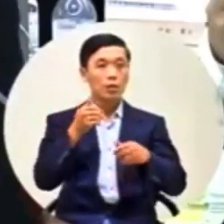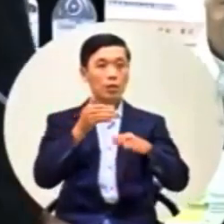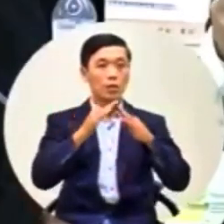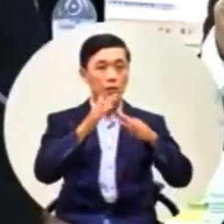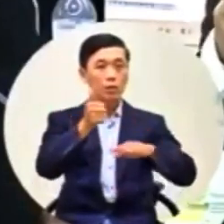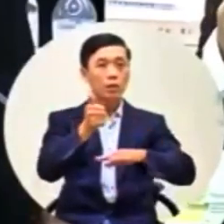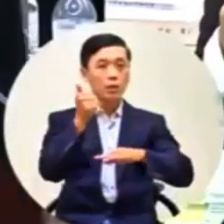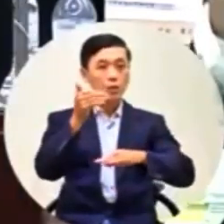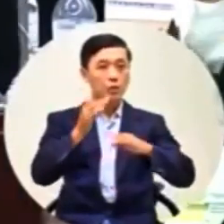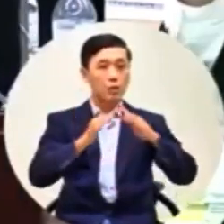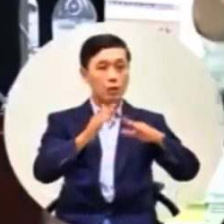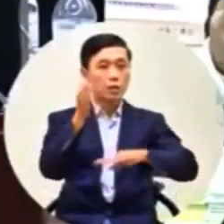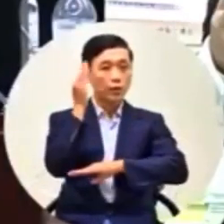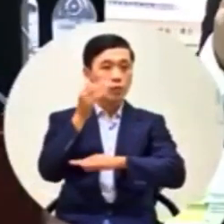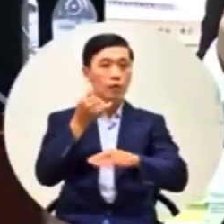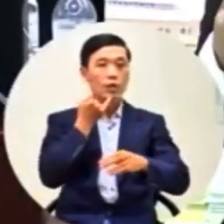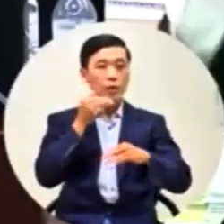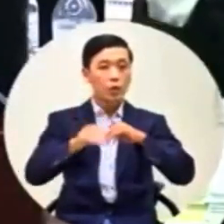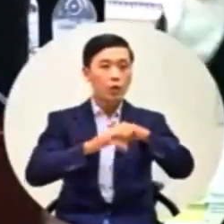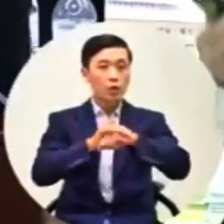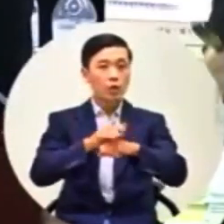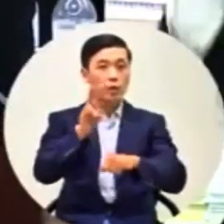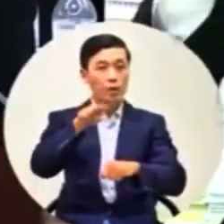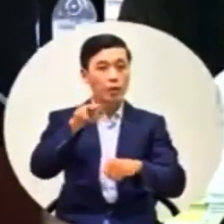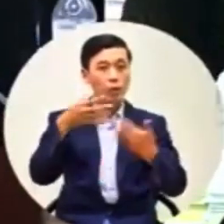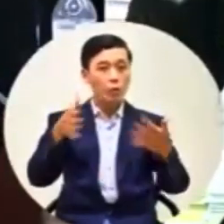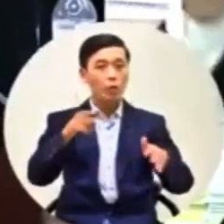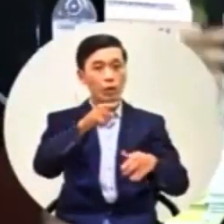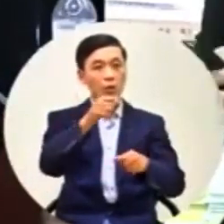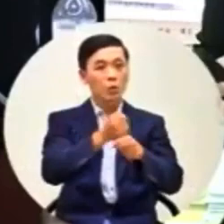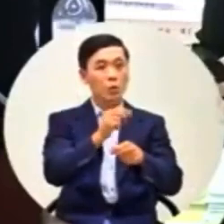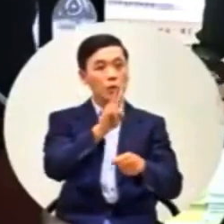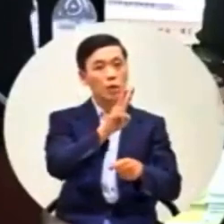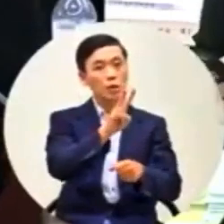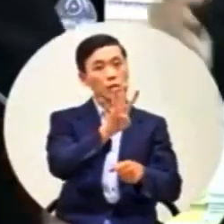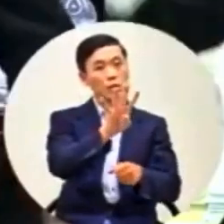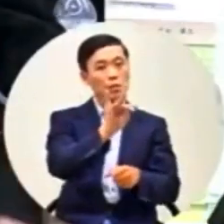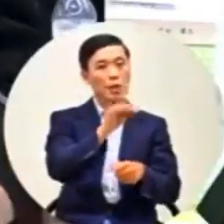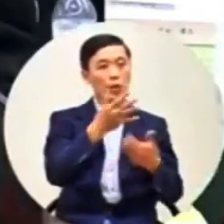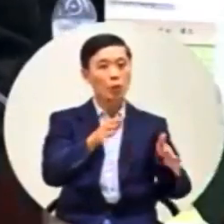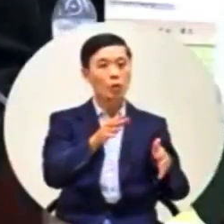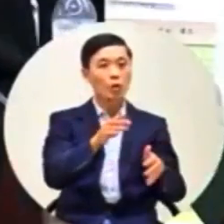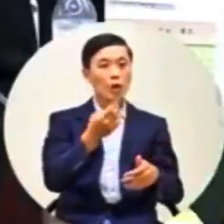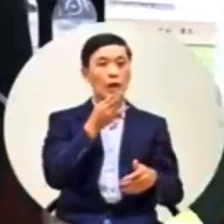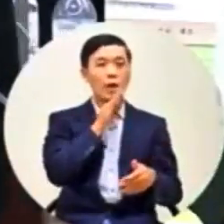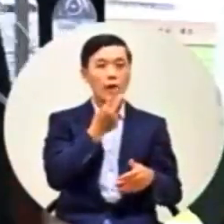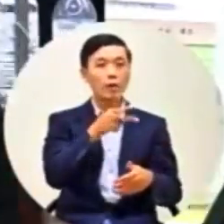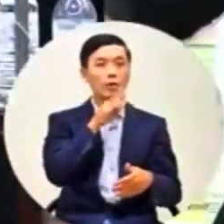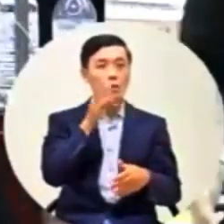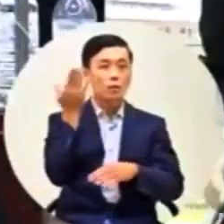到2000多，为什么你们只能做到400多？而且400多还是我们上个市府的政策，好吧？请坐。